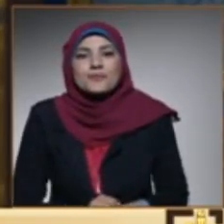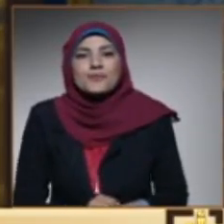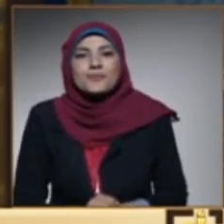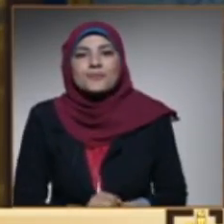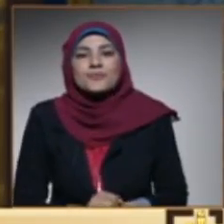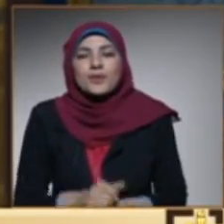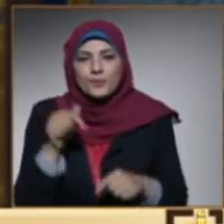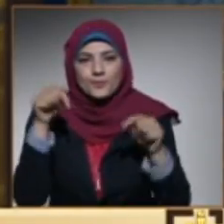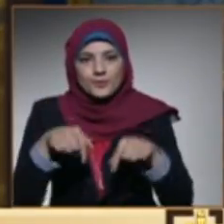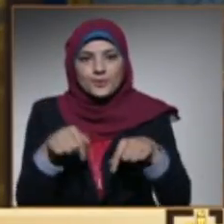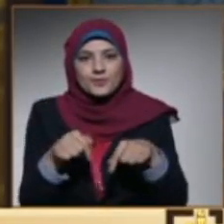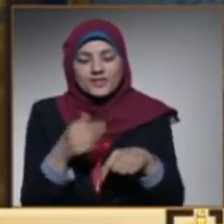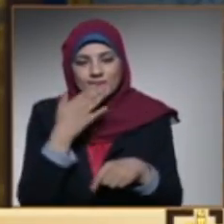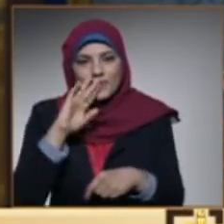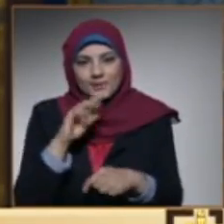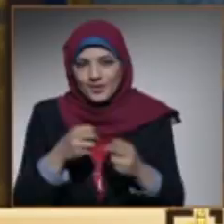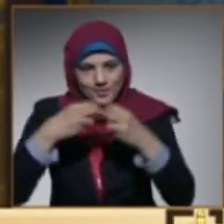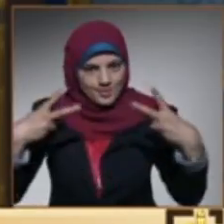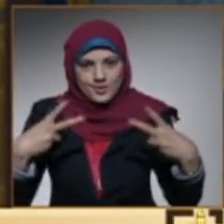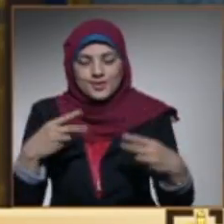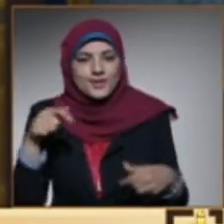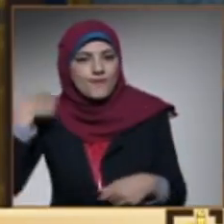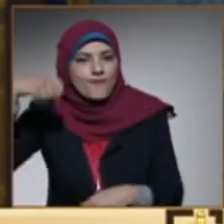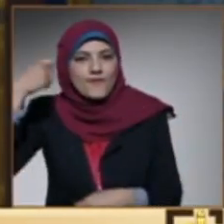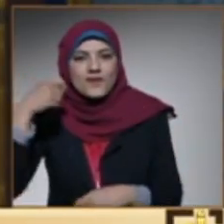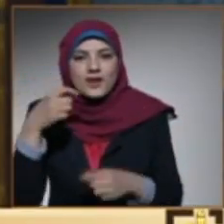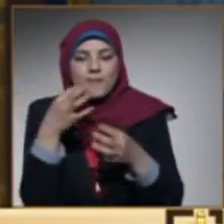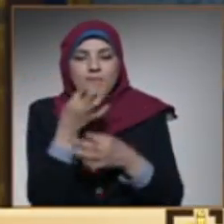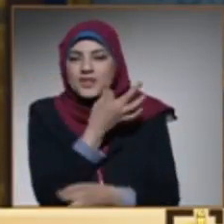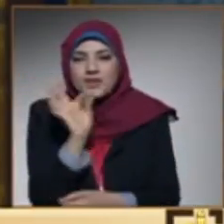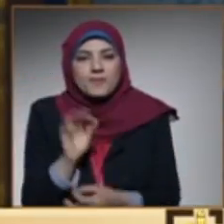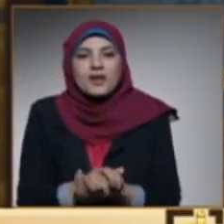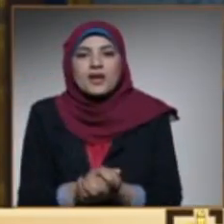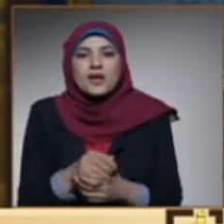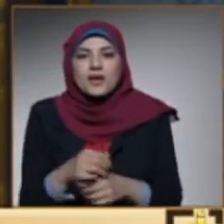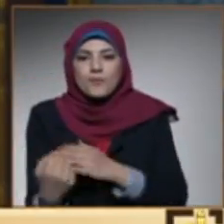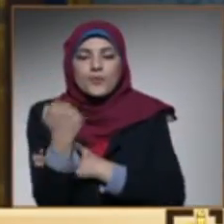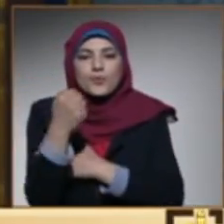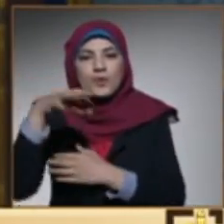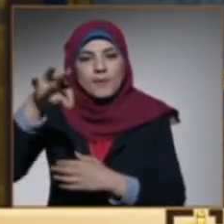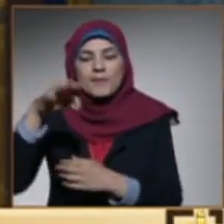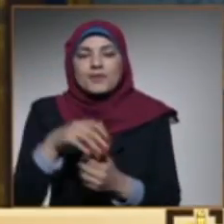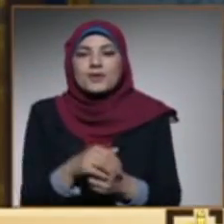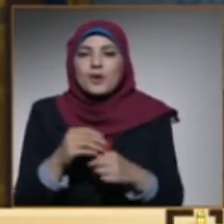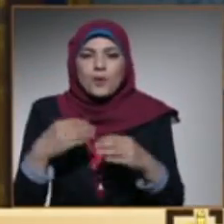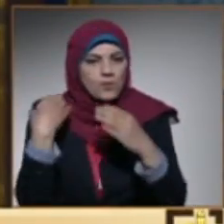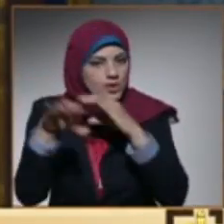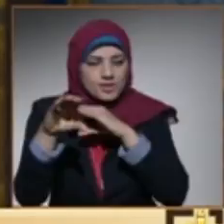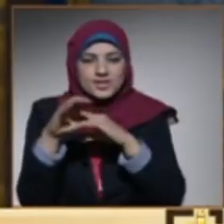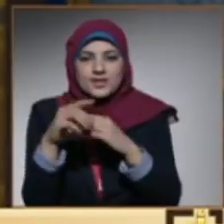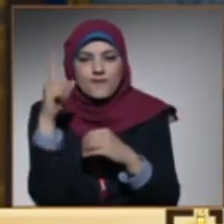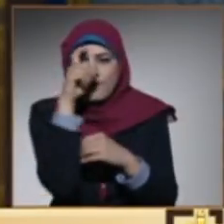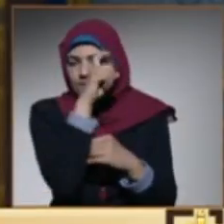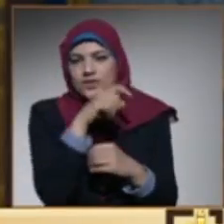ودلوقتي الحمد لله خلصنا فيلم سينما بطوله محمد طارق نازل في الصيف، اخراج